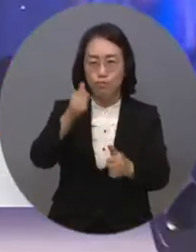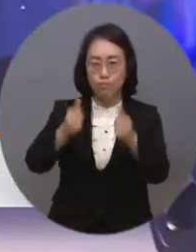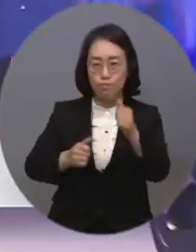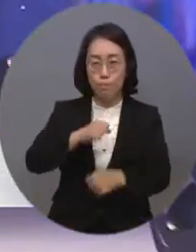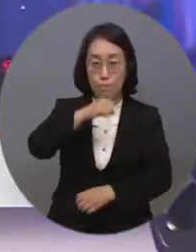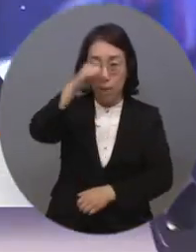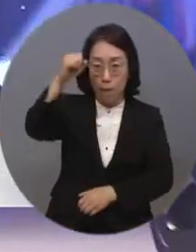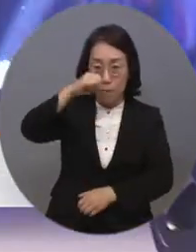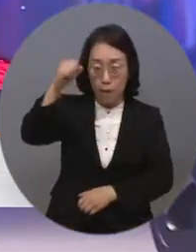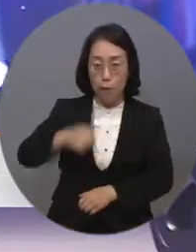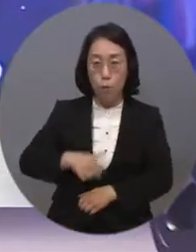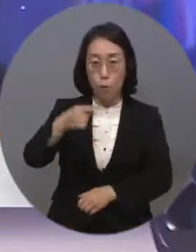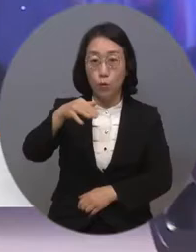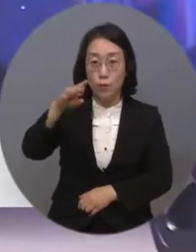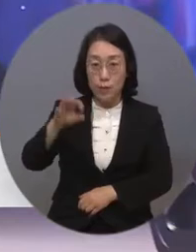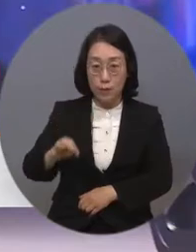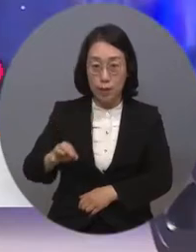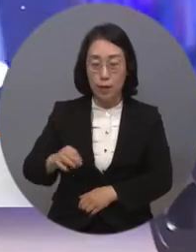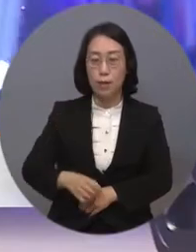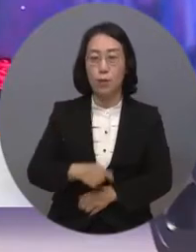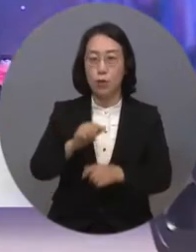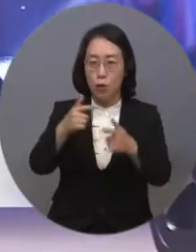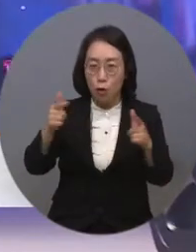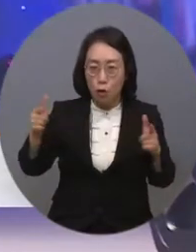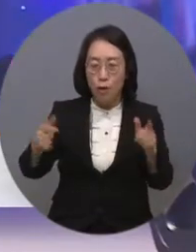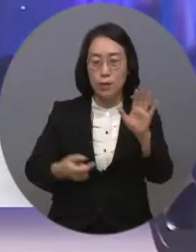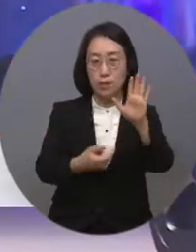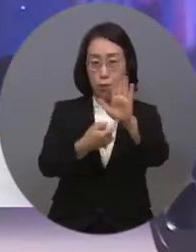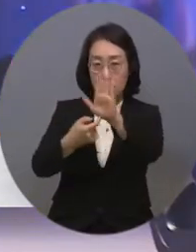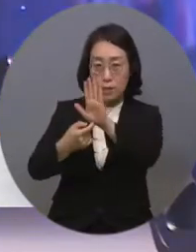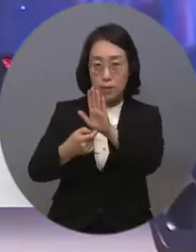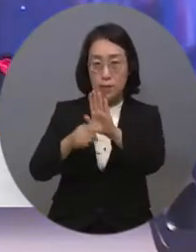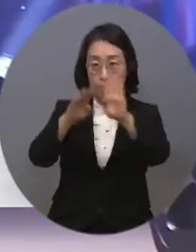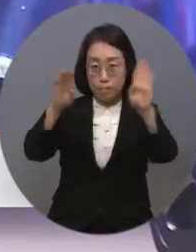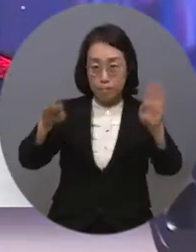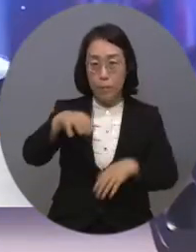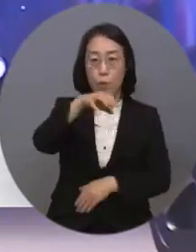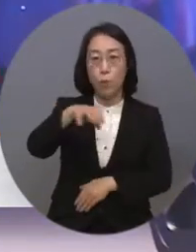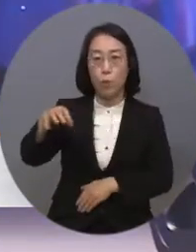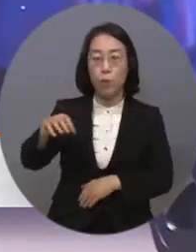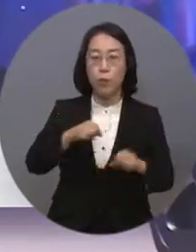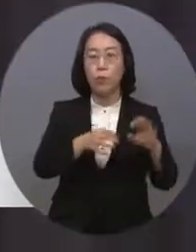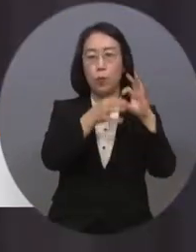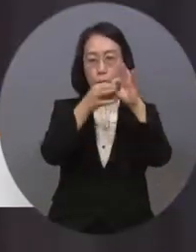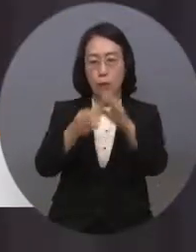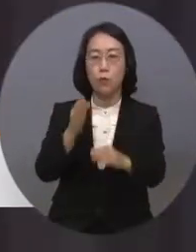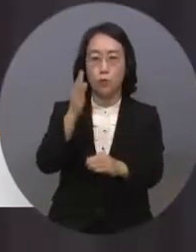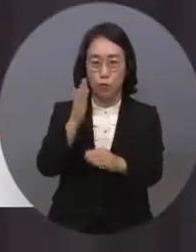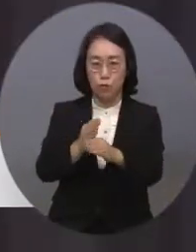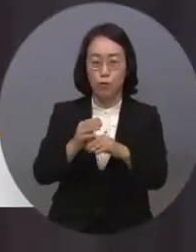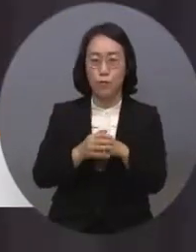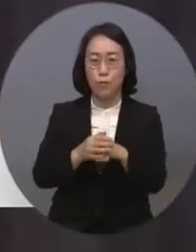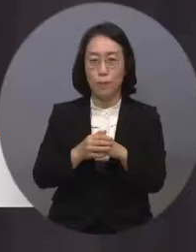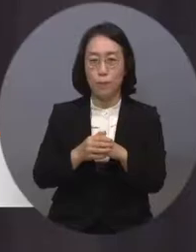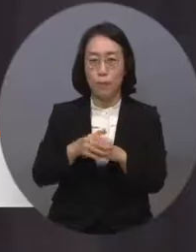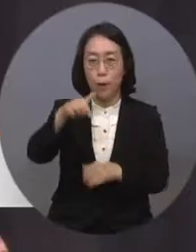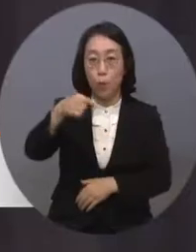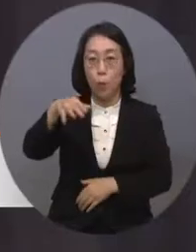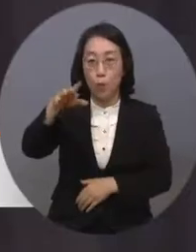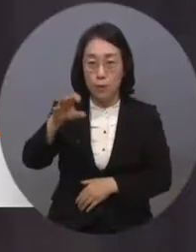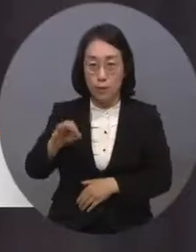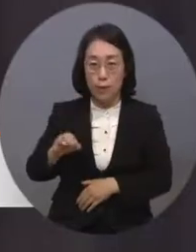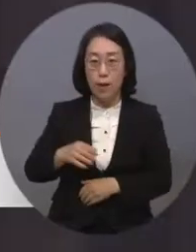고창 문화의 전당 개강기념 초대전 작품 전시 등 지속적인 활동을 펼쳐왔습니다. 또한 고창